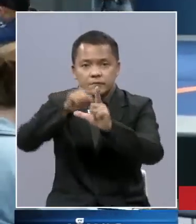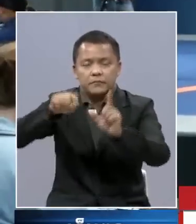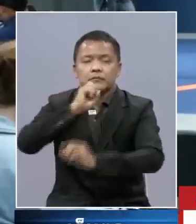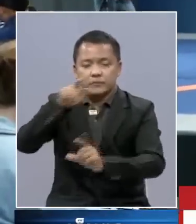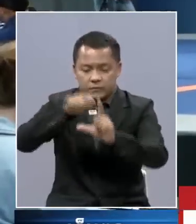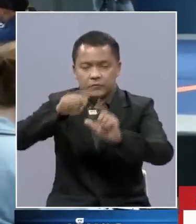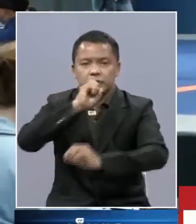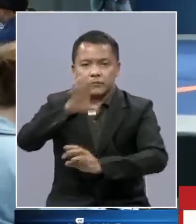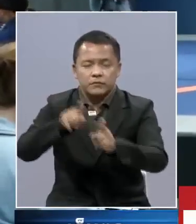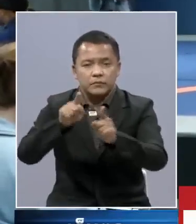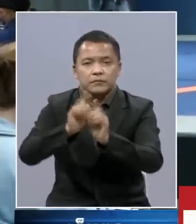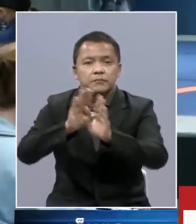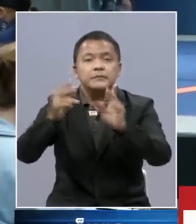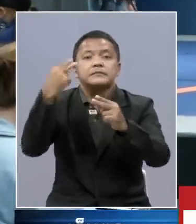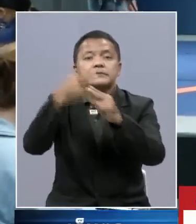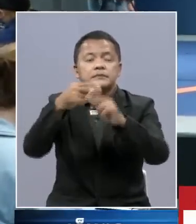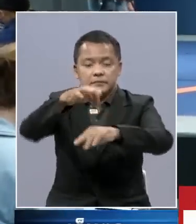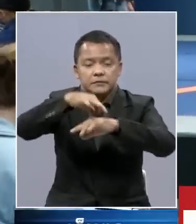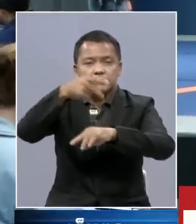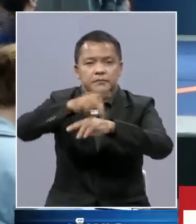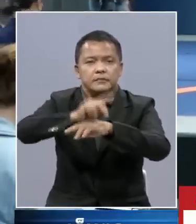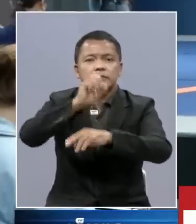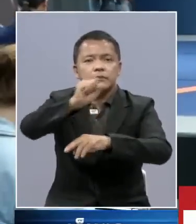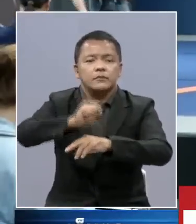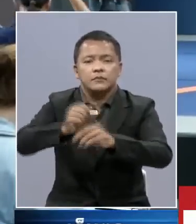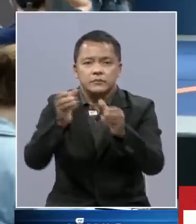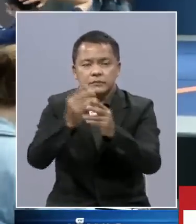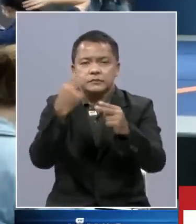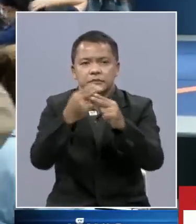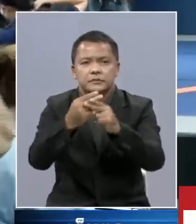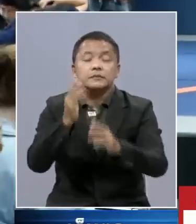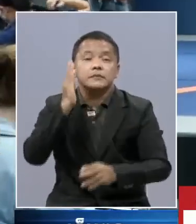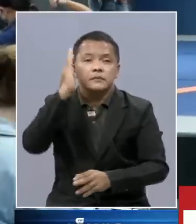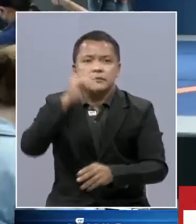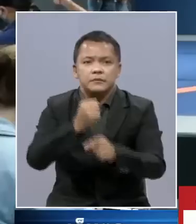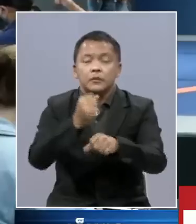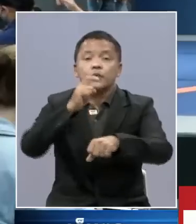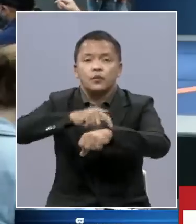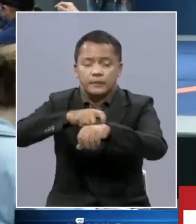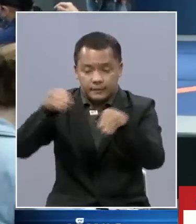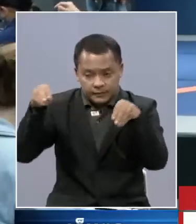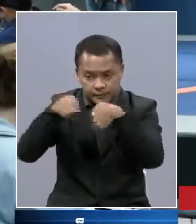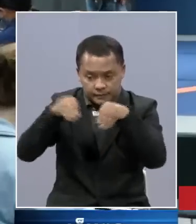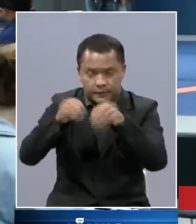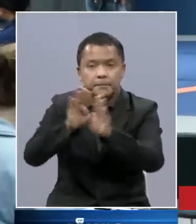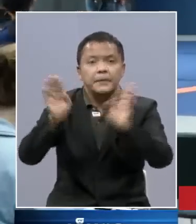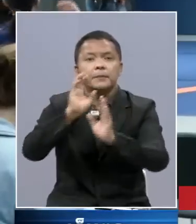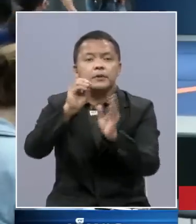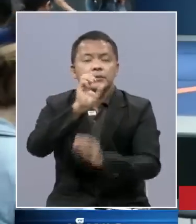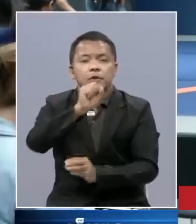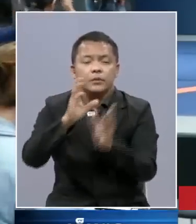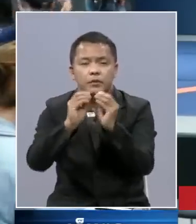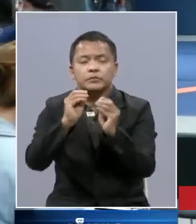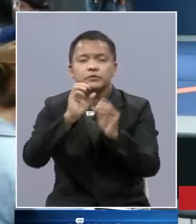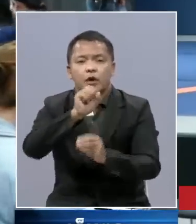คะว่าจะมีการเปิดชื่อตำแหน่งประธานสภาของพรรคเก้าไกลได้เนี่ยก็คาดว่าน่าจะช่วงเวลาใกล้ๆกับที่มีการเปิดประชุมสภานะ